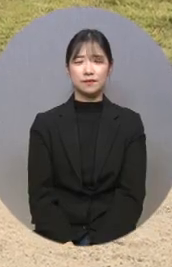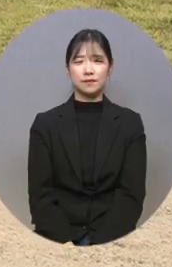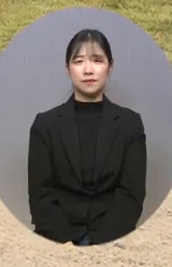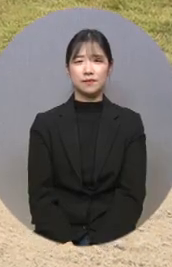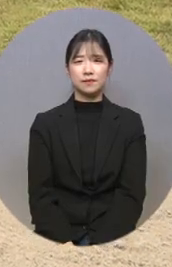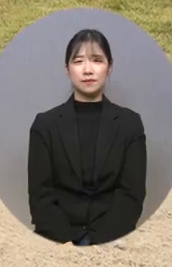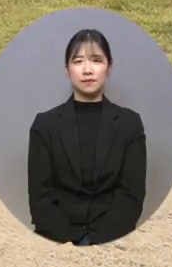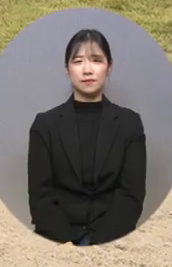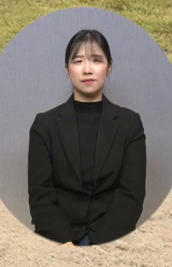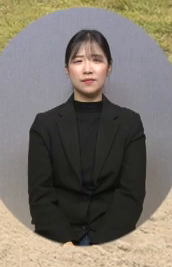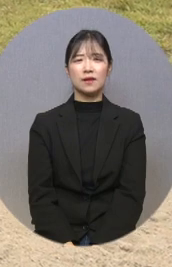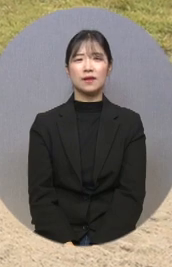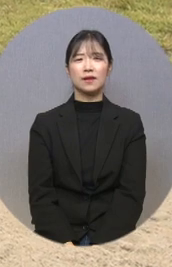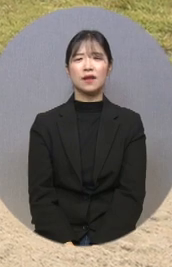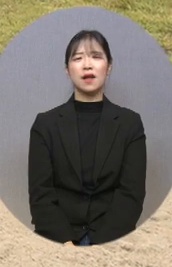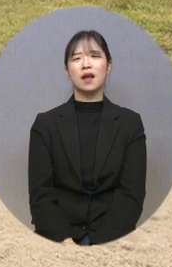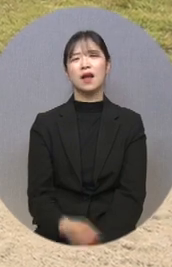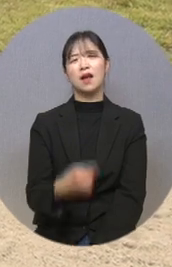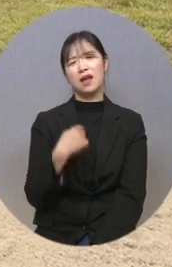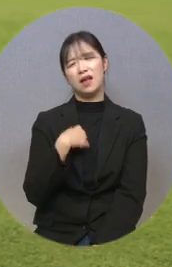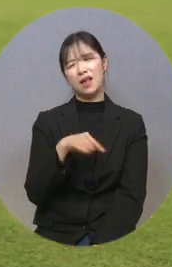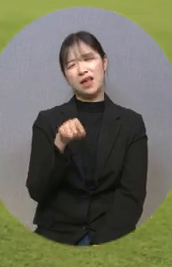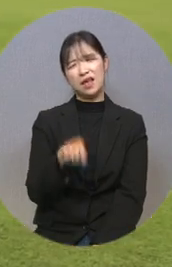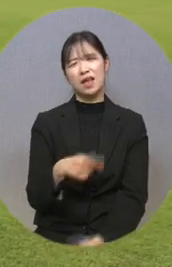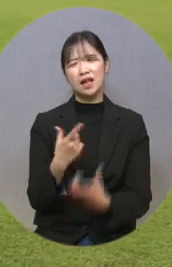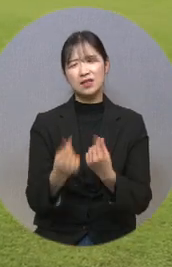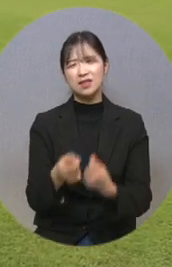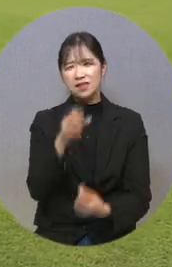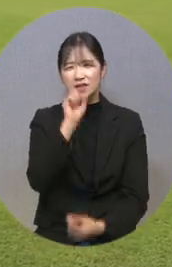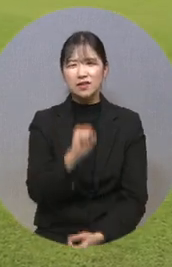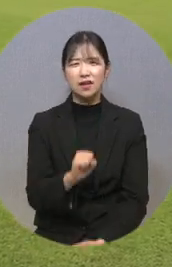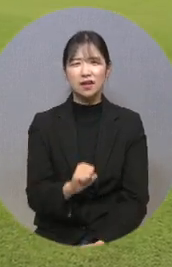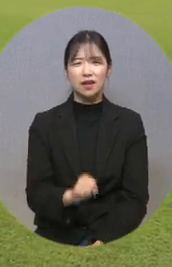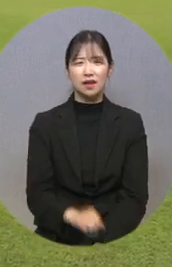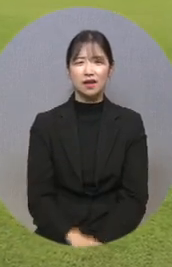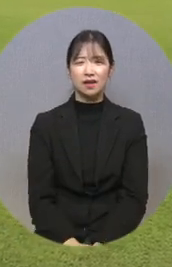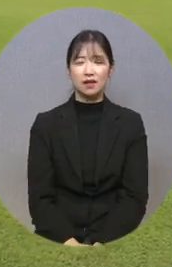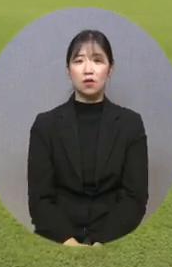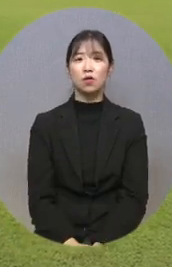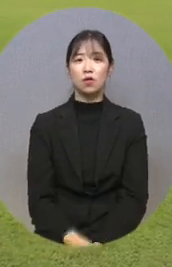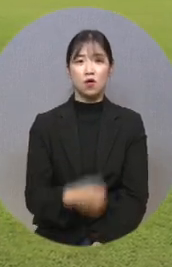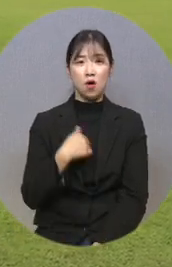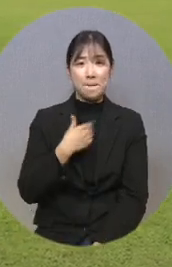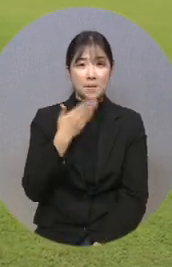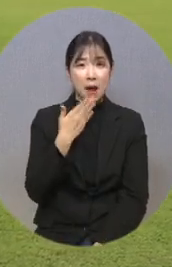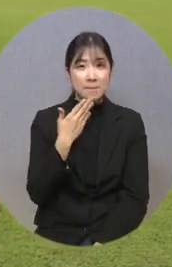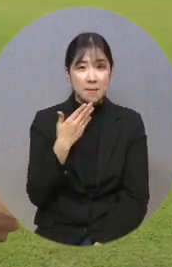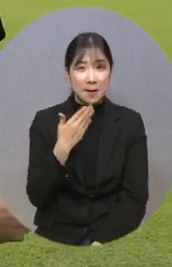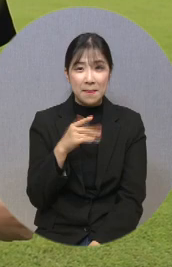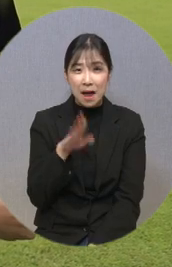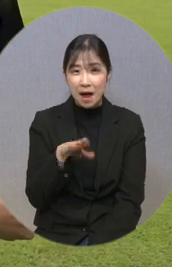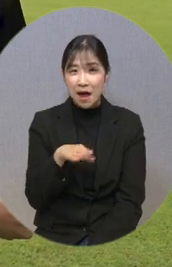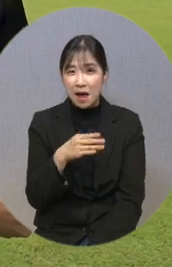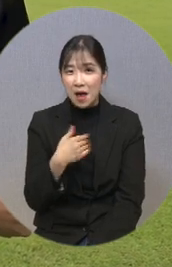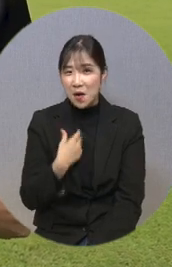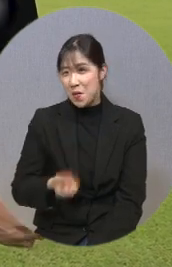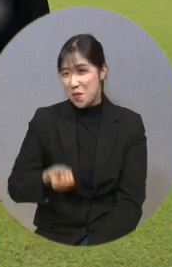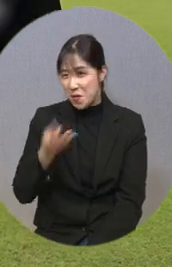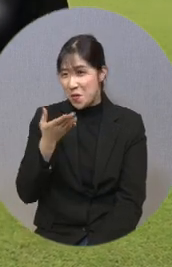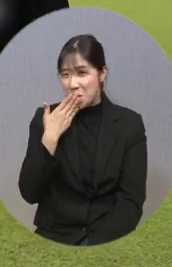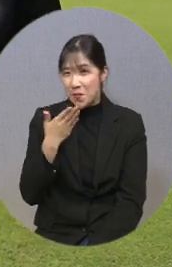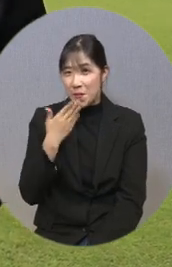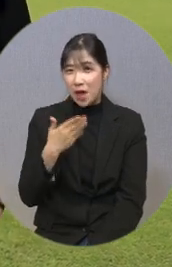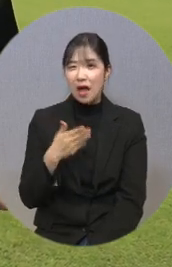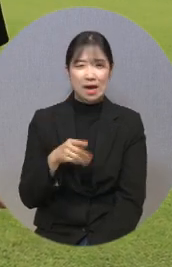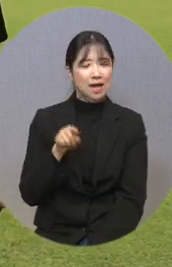오빠! 이렇게 쳐야 되는데. 야! 어, 아직 승산 있어, 오빠. 어? 아직 승산 있어. 어, 몰라, 몰라. 승산 있어. 몰라. 이거